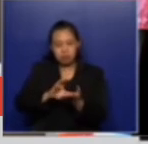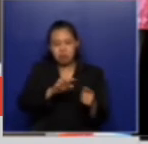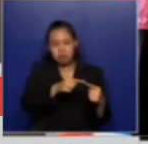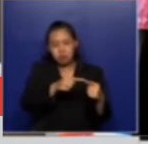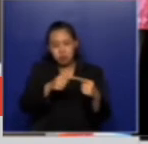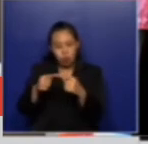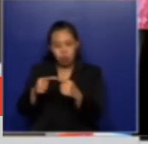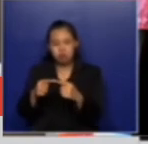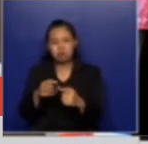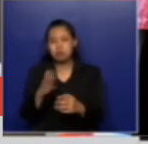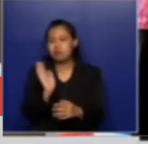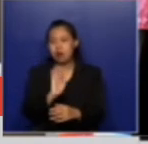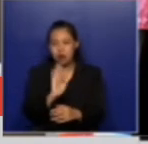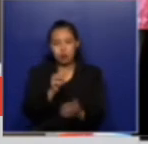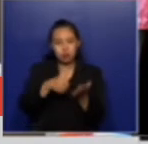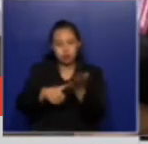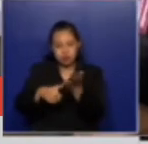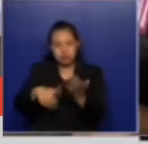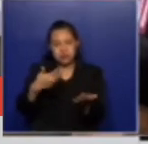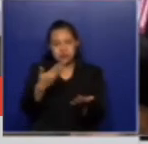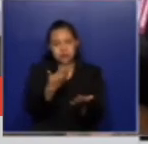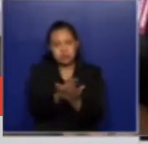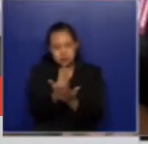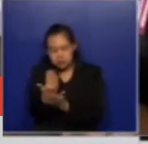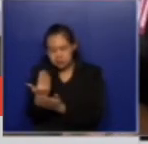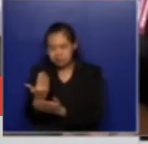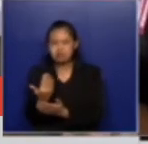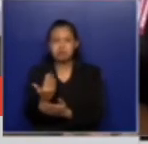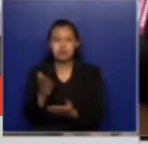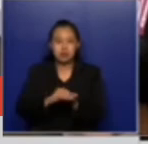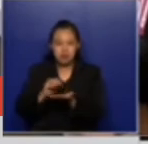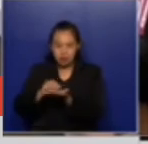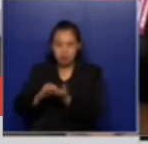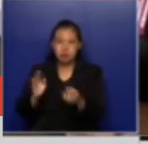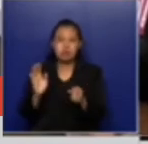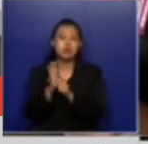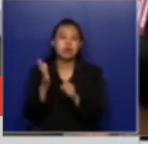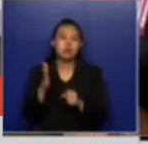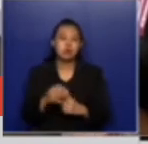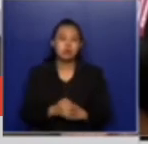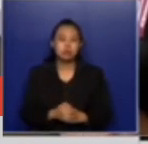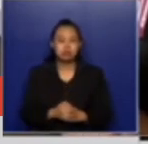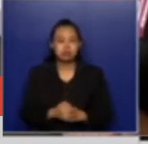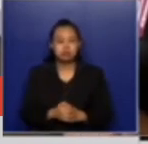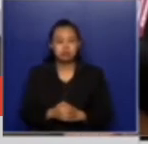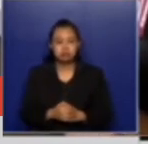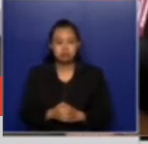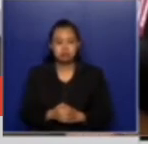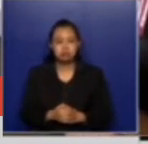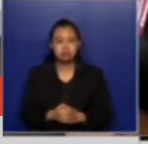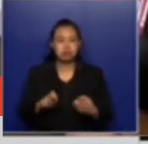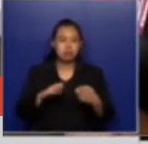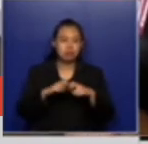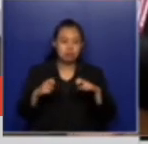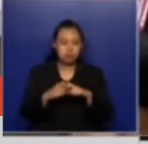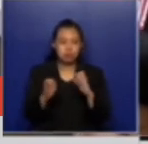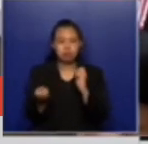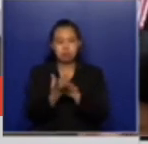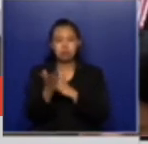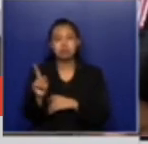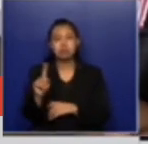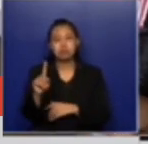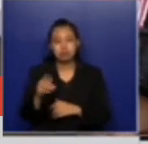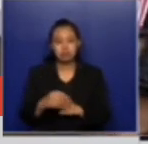เดี๋ยวมันเก็บภาษีไม่เข้าเป้าแล้วไปมีงบผูกพันแล้วเนี่ยอะไรมันจะเกิดขึ้นล่ะครับ